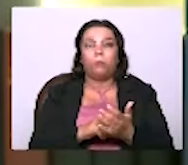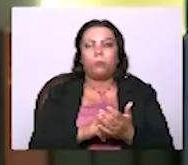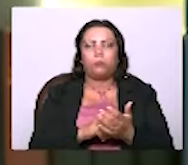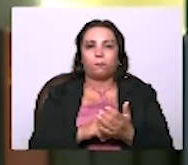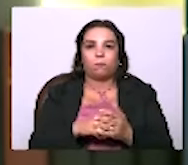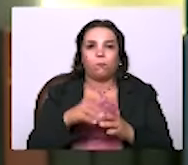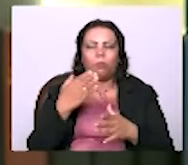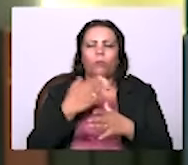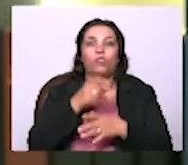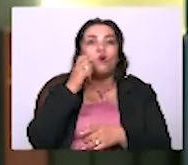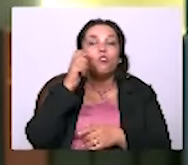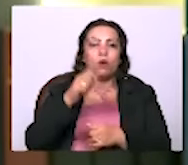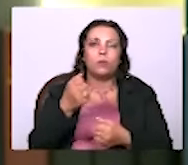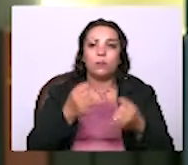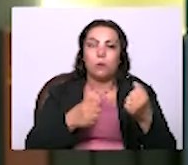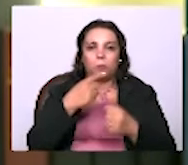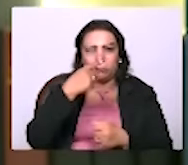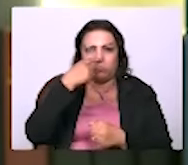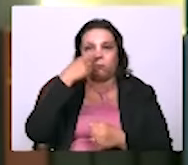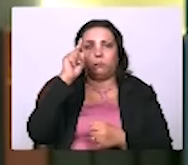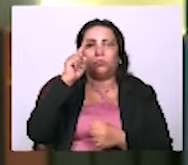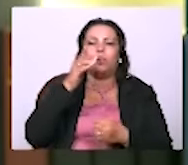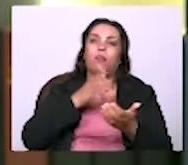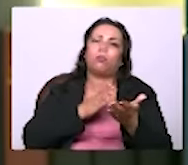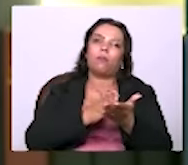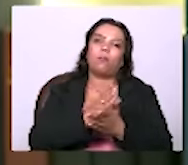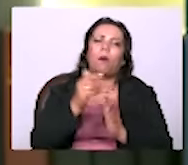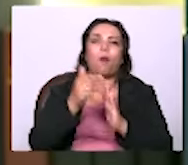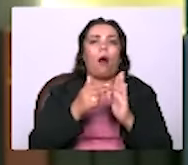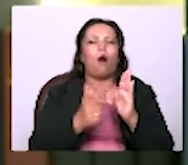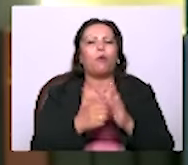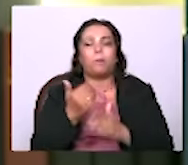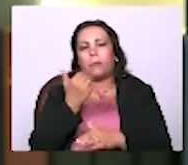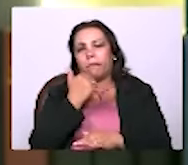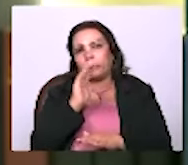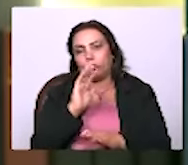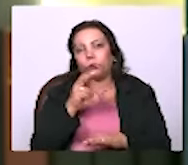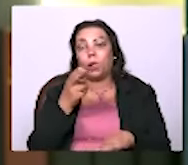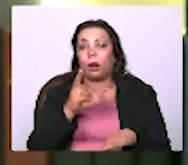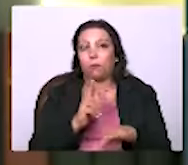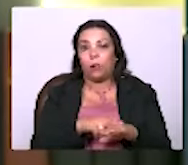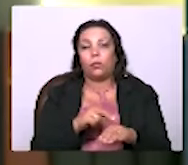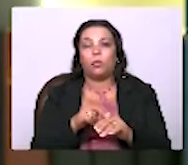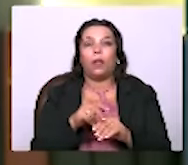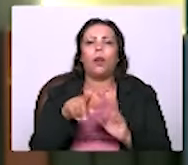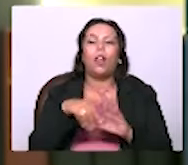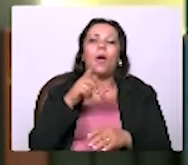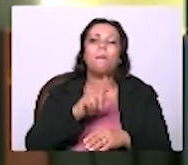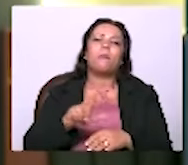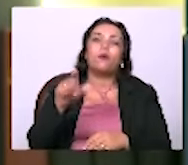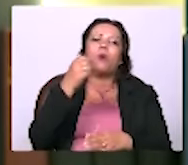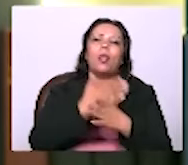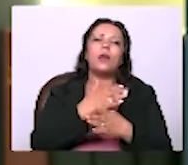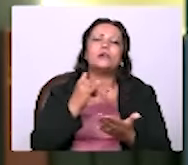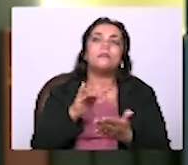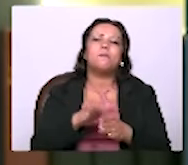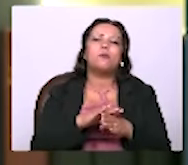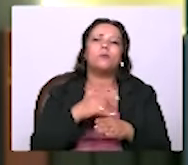رعونه من السائق وعدم التزام بالقواعد المروريه وايضا القياده تحت